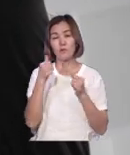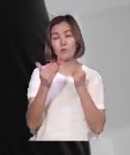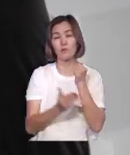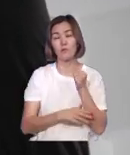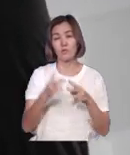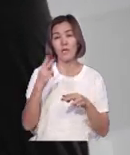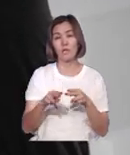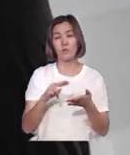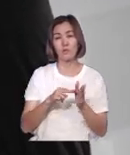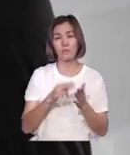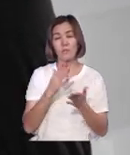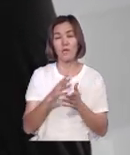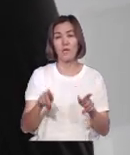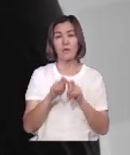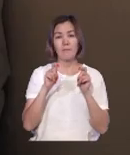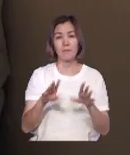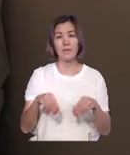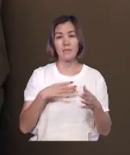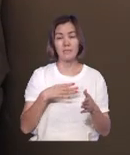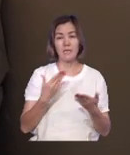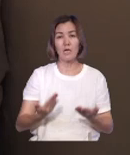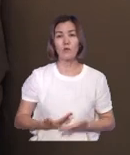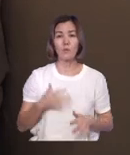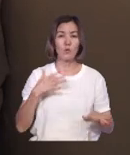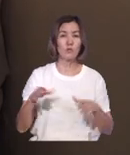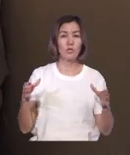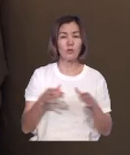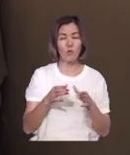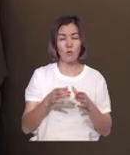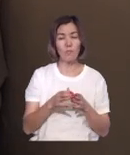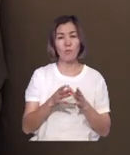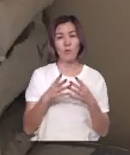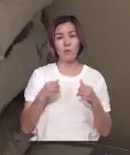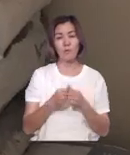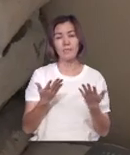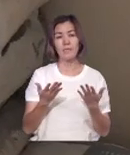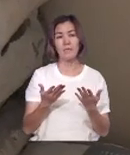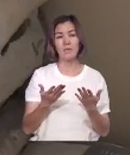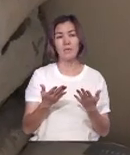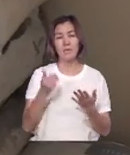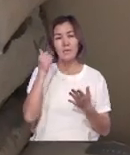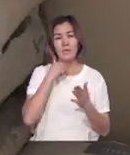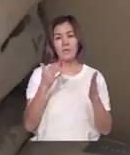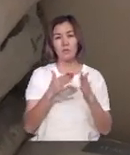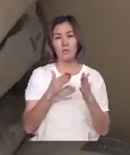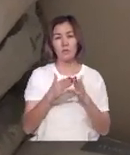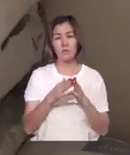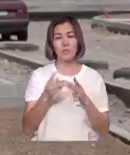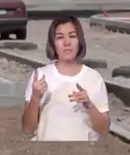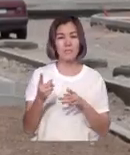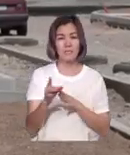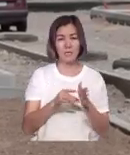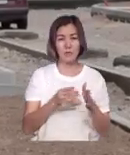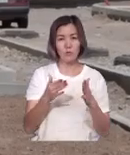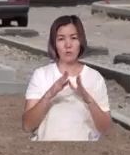аяқтау жоспарланған. Қолданысқа берілсе, әлеуметтік осал топ өкілдері мен үйі апатты деп танылғандар бірінші болып қоныс